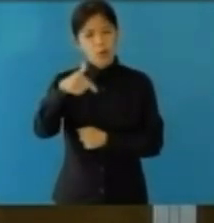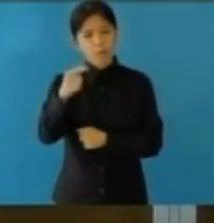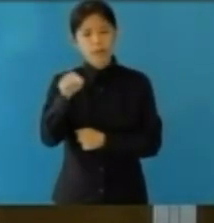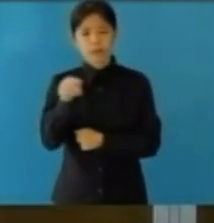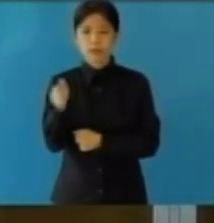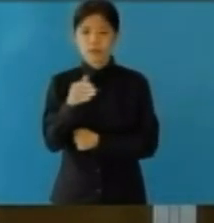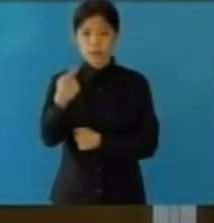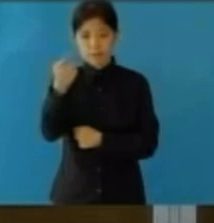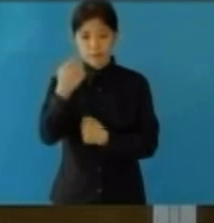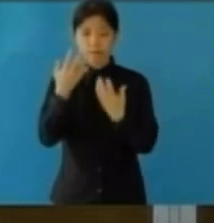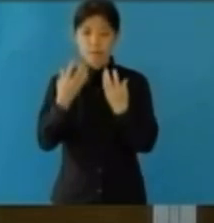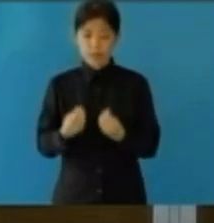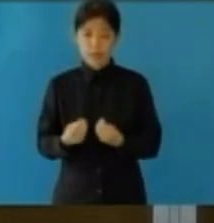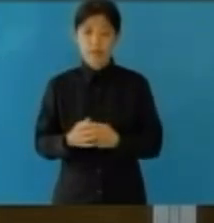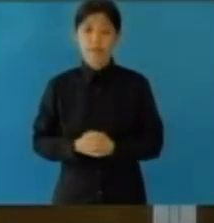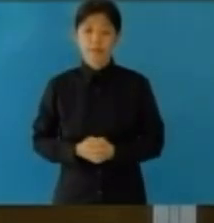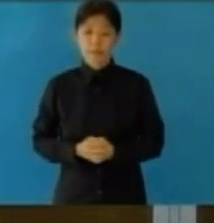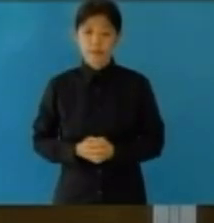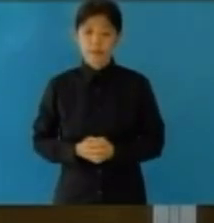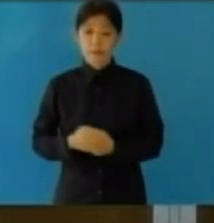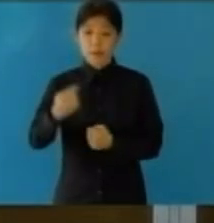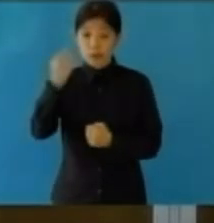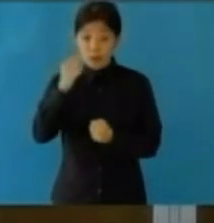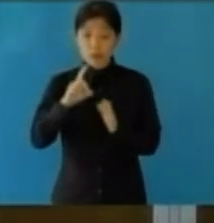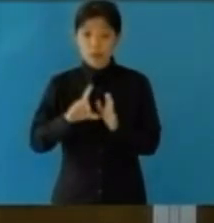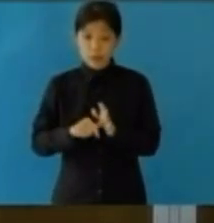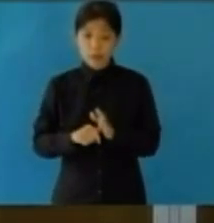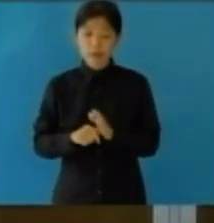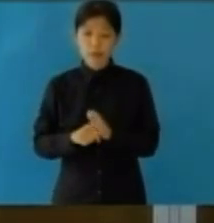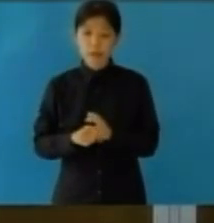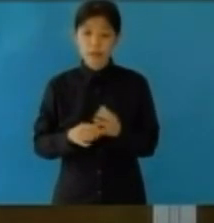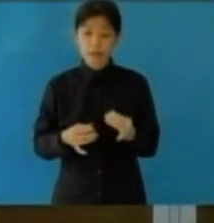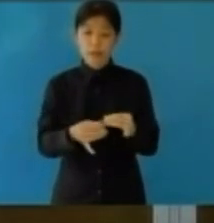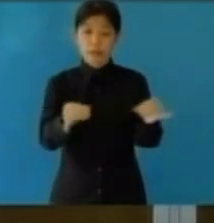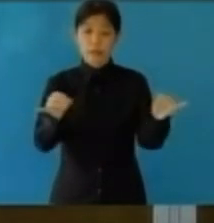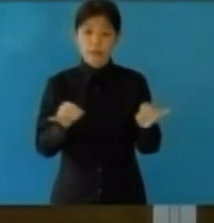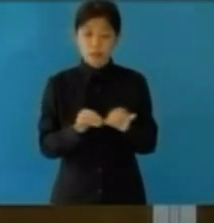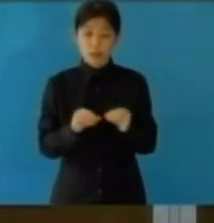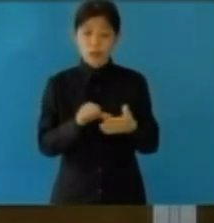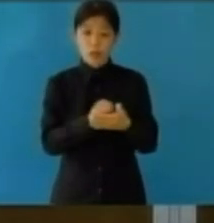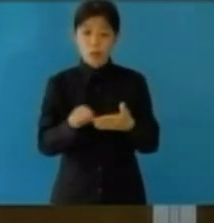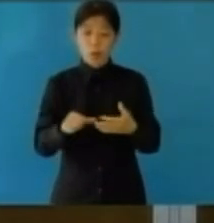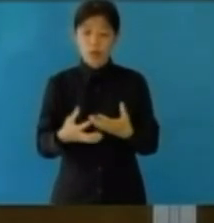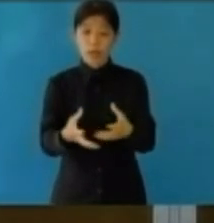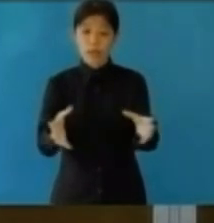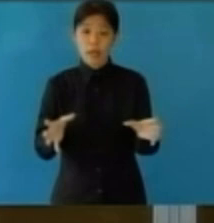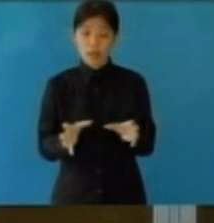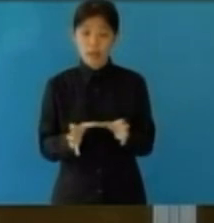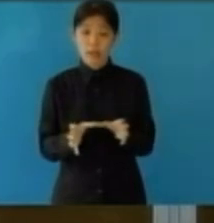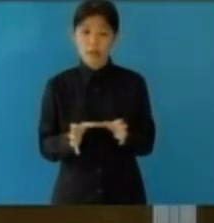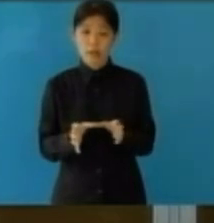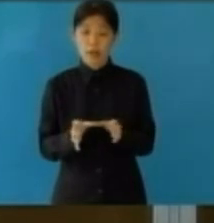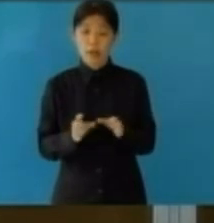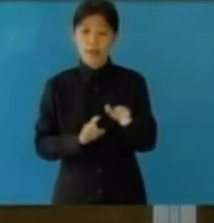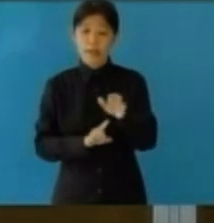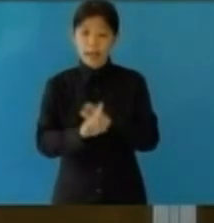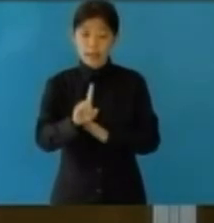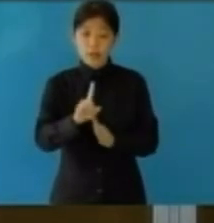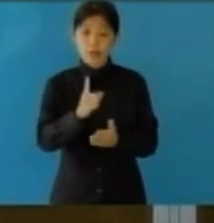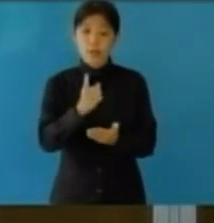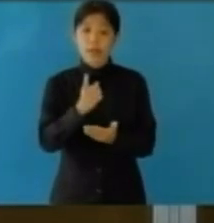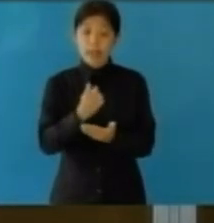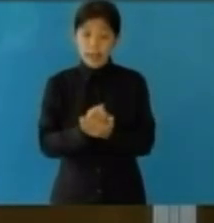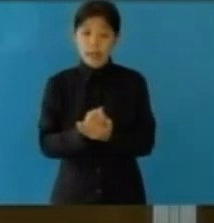ました。なお、受講にあたっては、チーム等の登録団体は、代表者のみの参加も認め